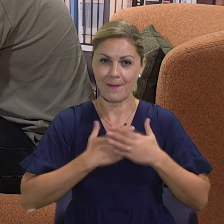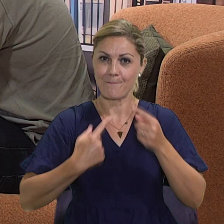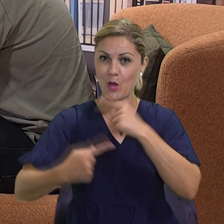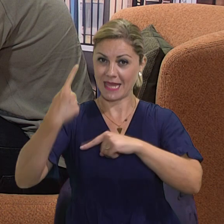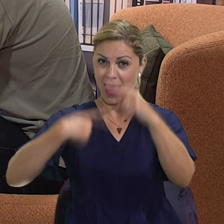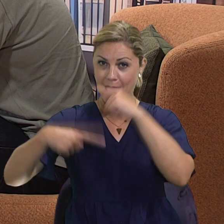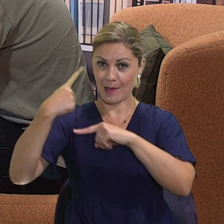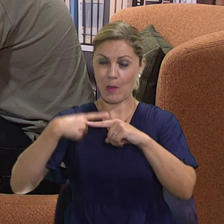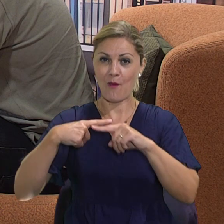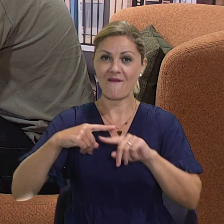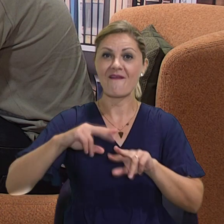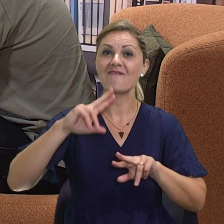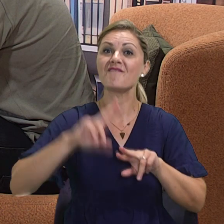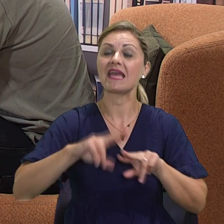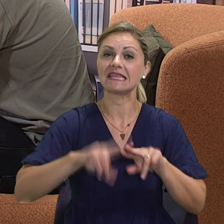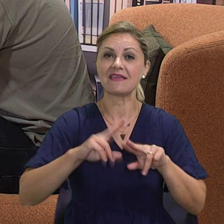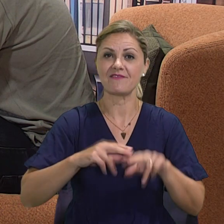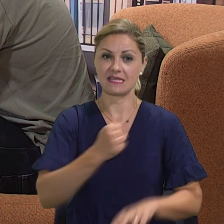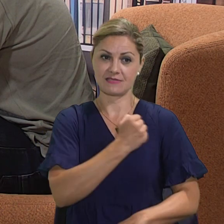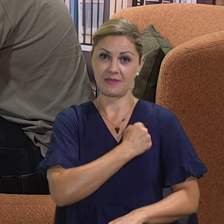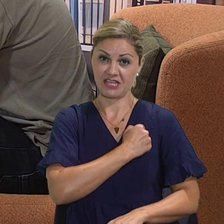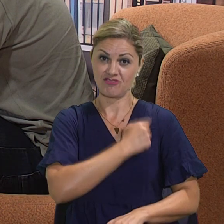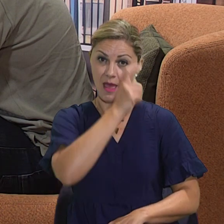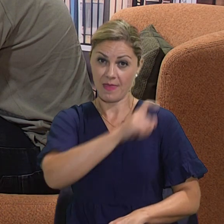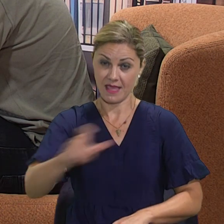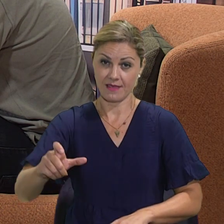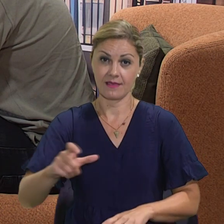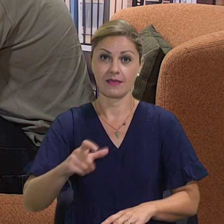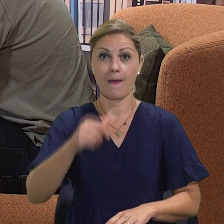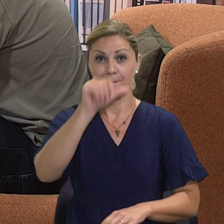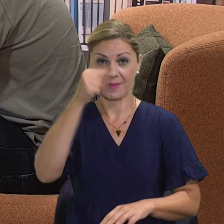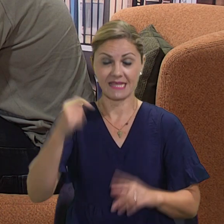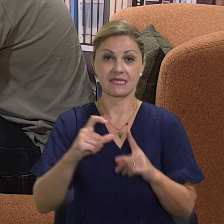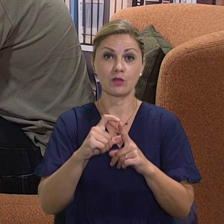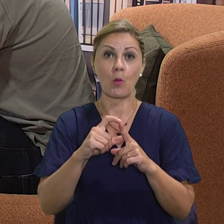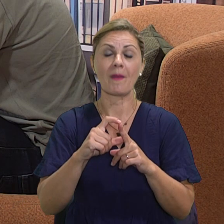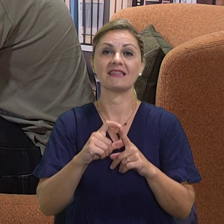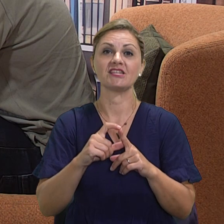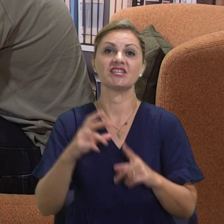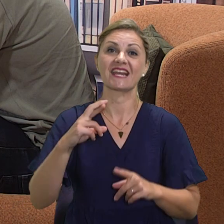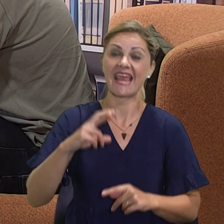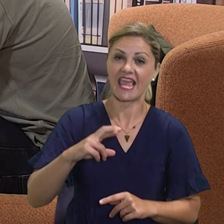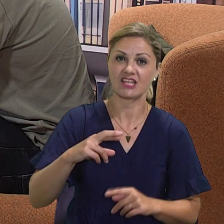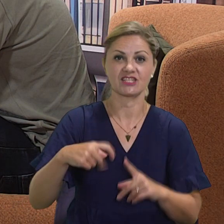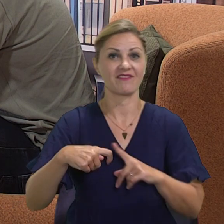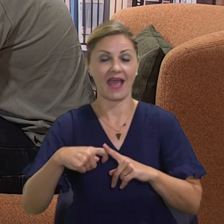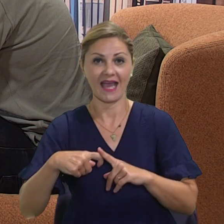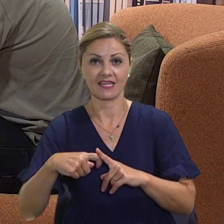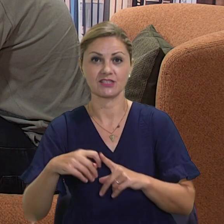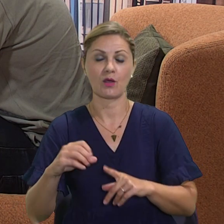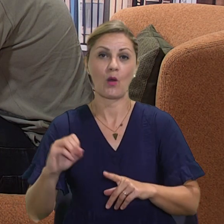moji su svi porijeklom baš ovdje Fetivi Spličani od Kolina, što bi se reklo, eto mogu nabrojiti prezimena Dumanić, Rejić,